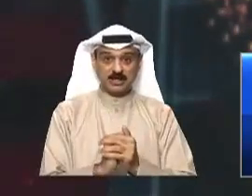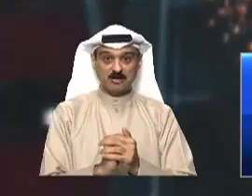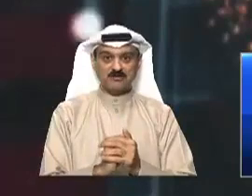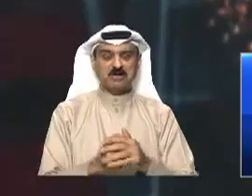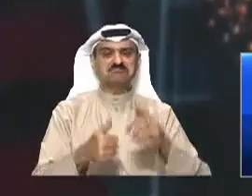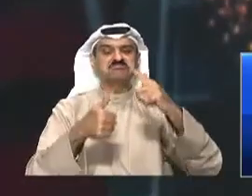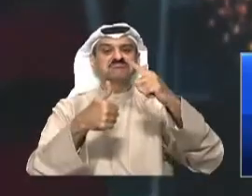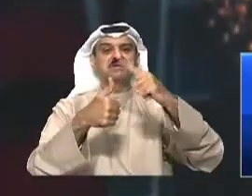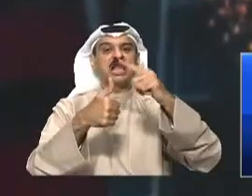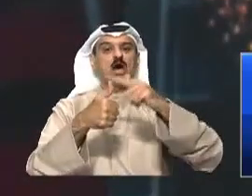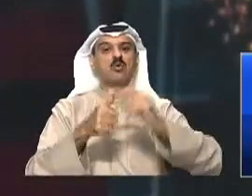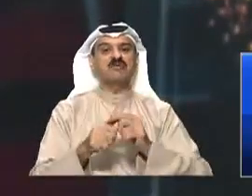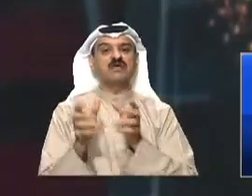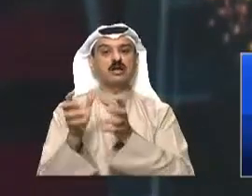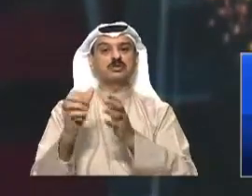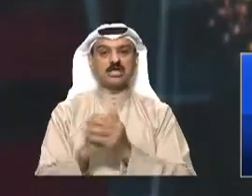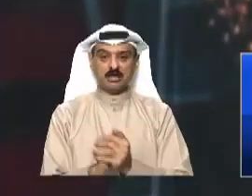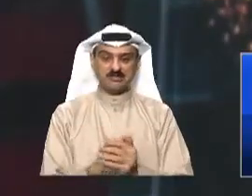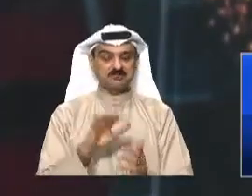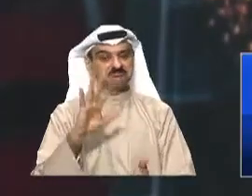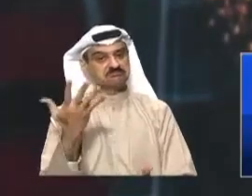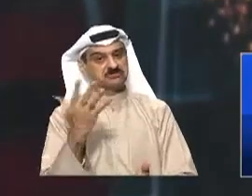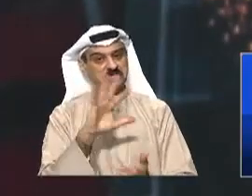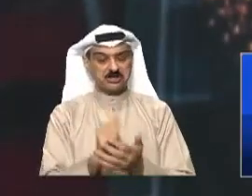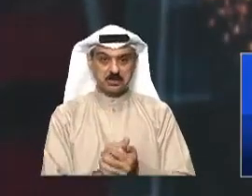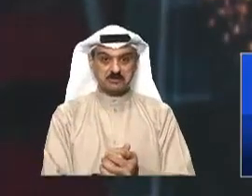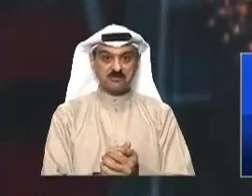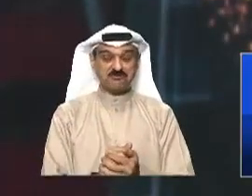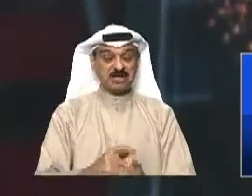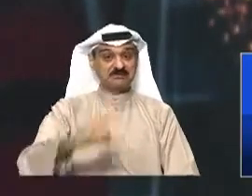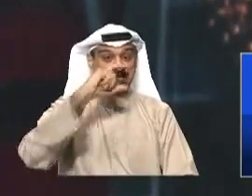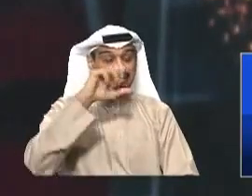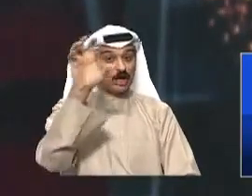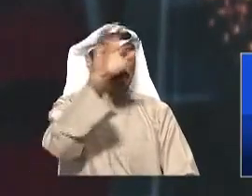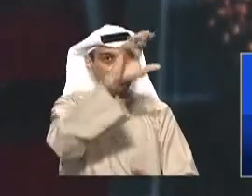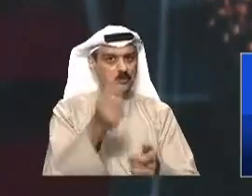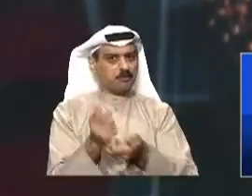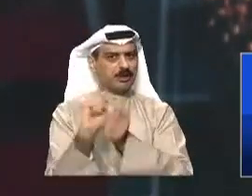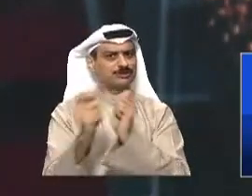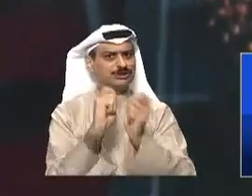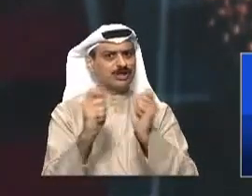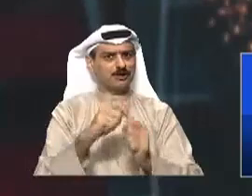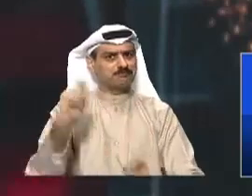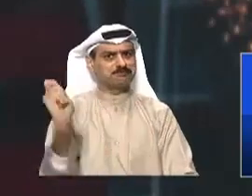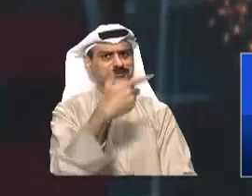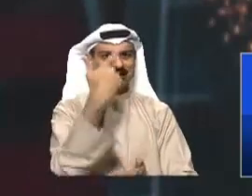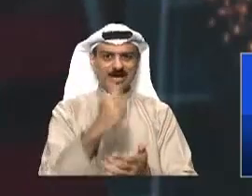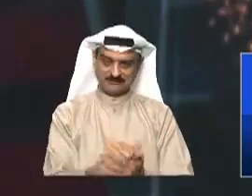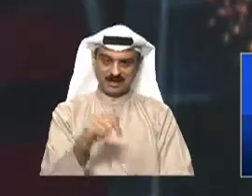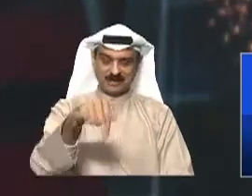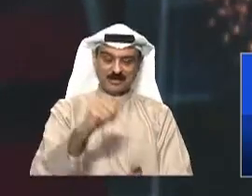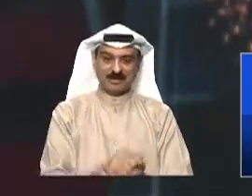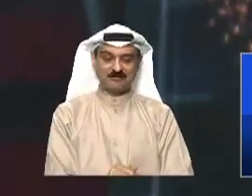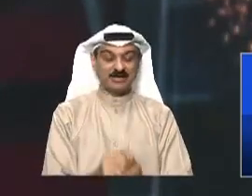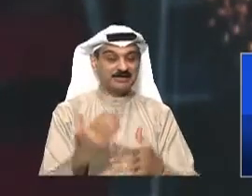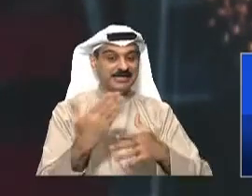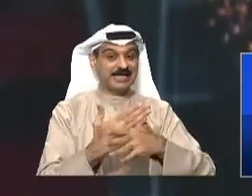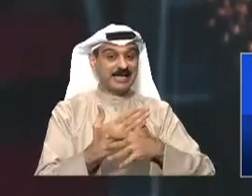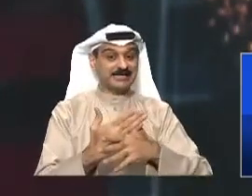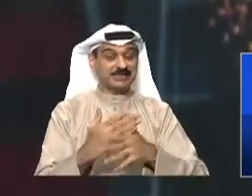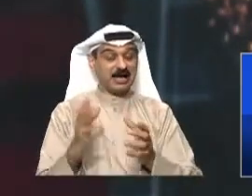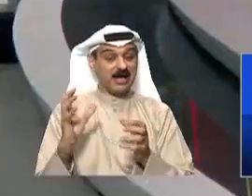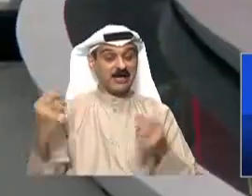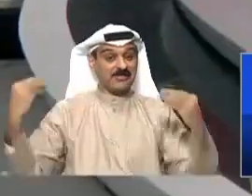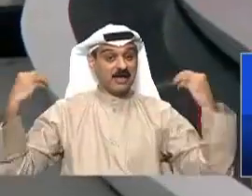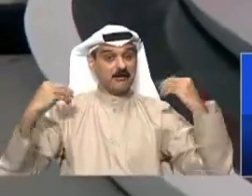الأبرز، وأتوقع أيضا تتهافت الأندية الأوروبية لشراء هذا اللاعب، كون هذا اللاعب فعلا عمل فارق في